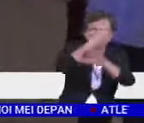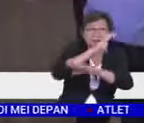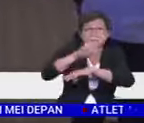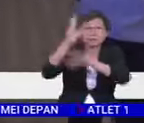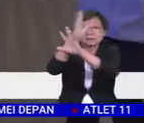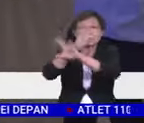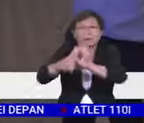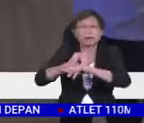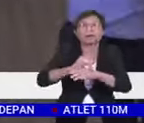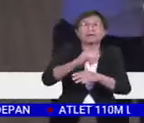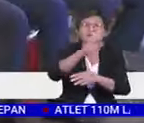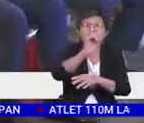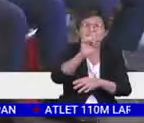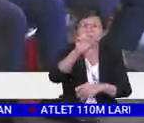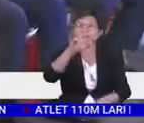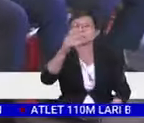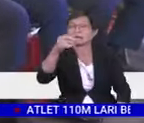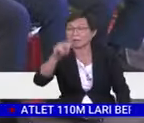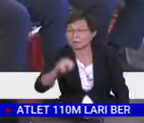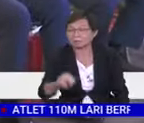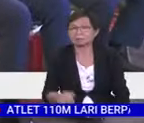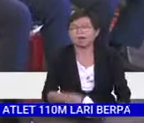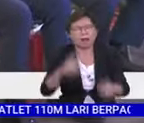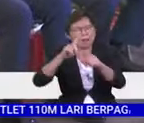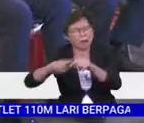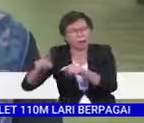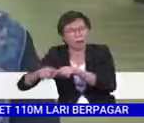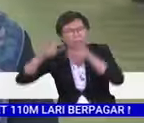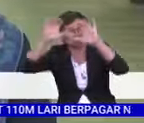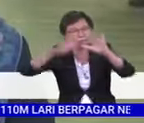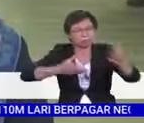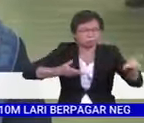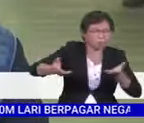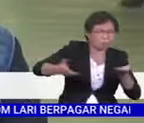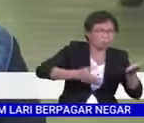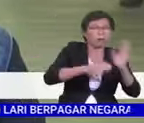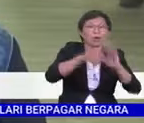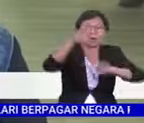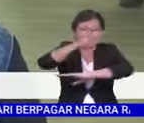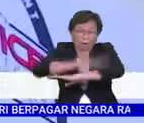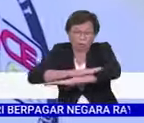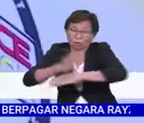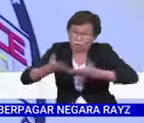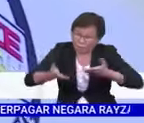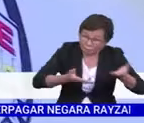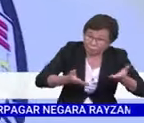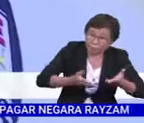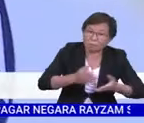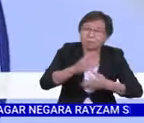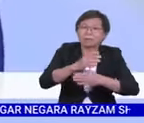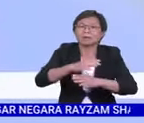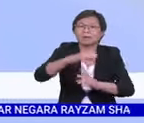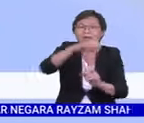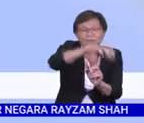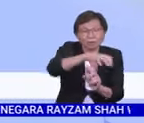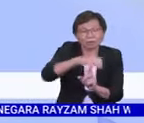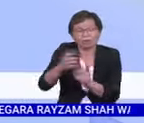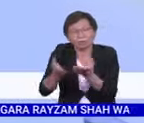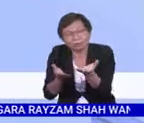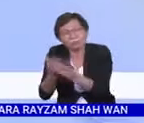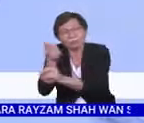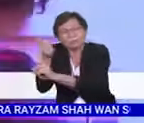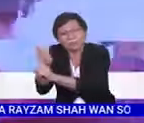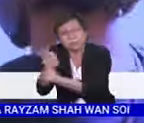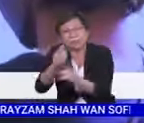Sarawak bahagian Suryani katanya dengan pelbagai saluran penghematan seperti counterbore matanya kios sudut lain diri